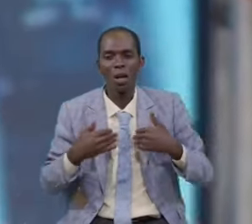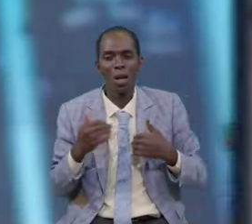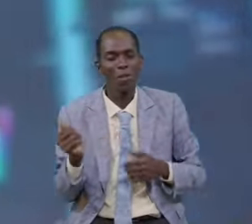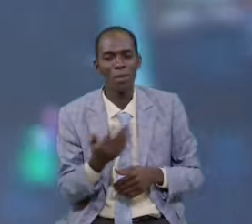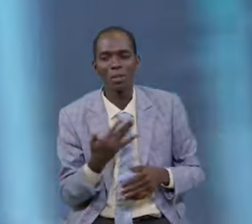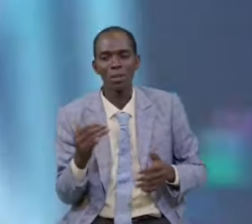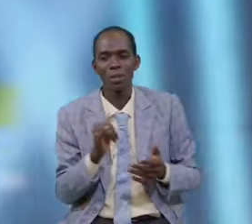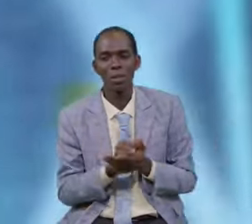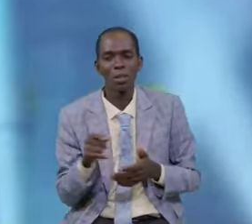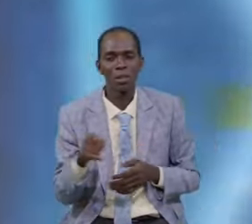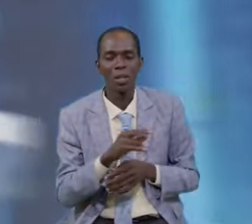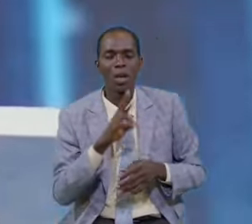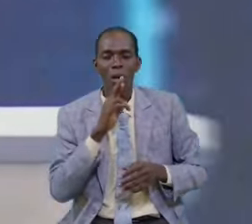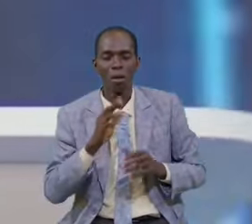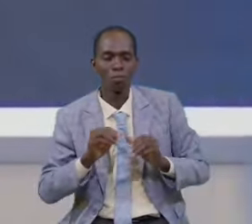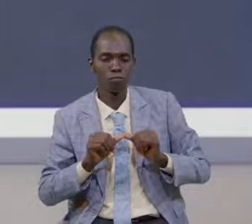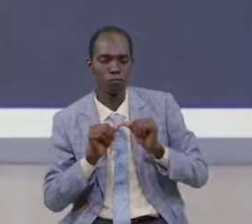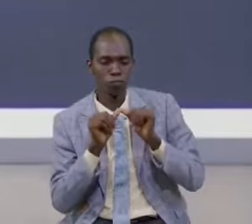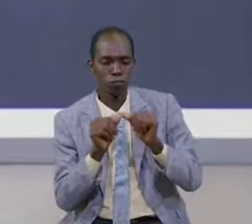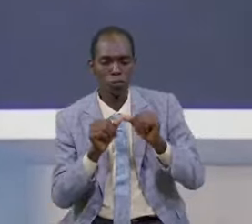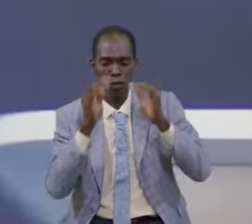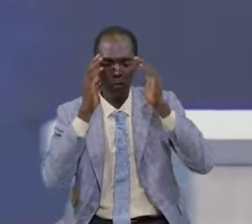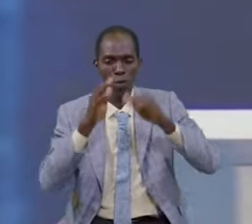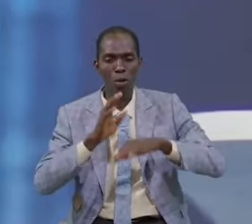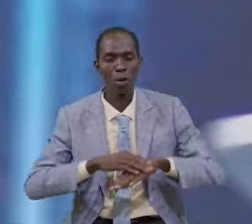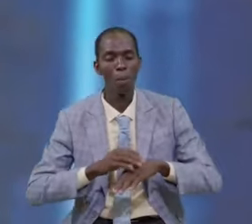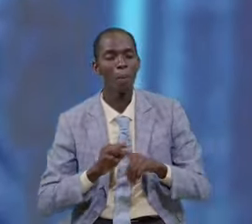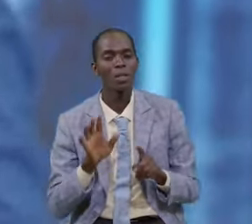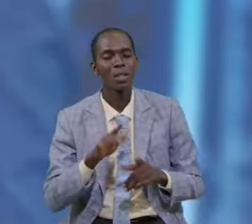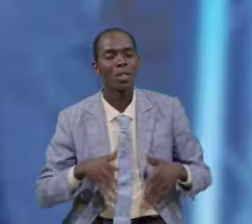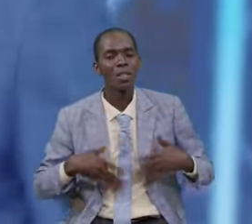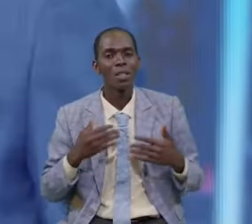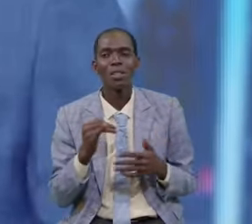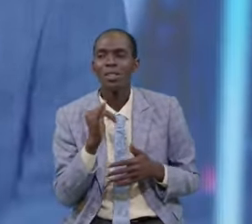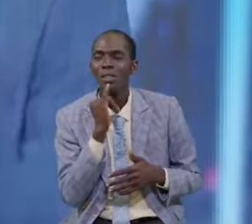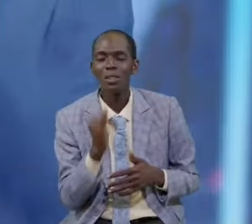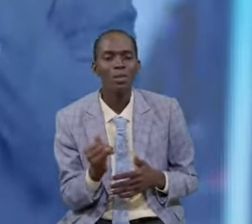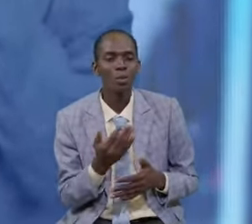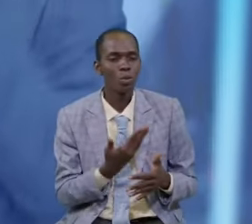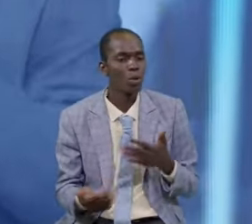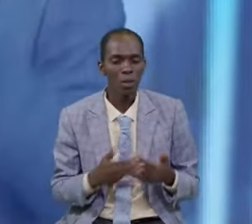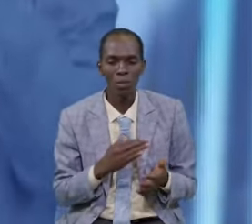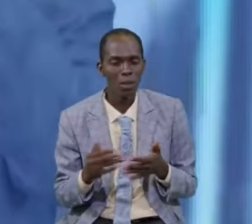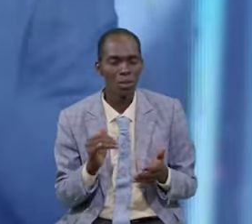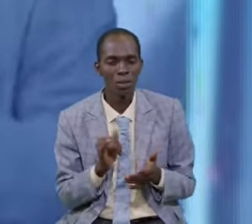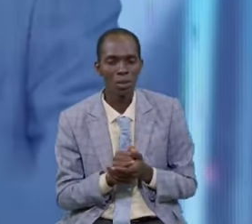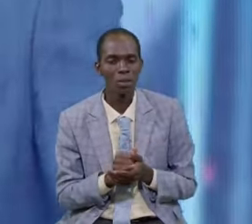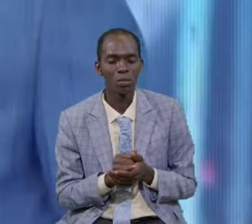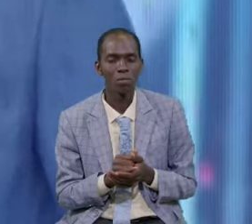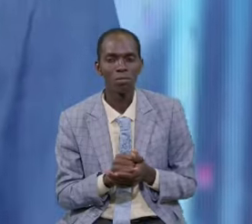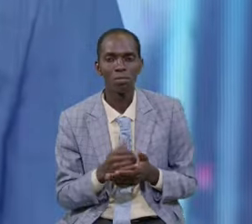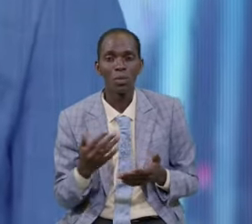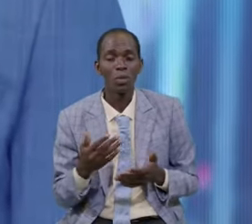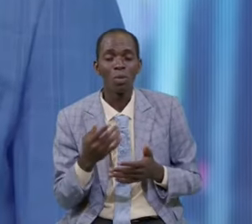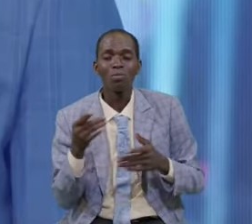ils n'avancent pas. Leur vie, c'est une vie de routine. Ce qu'ils ont fait la semaine passée, exactement, ils